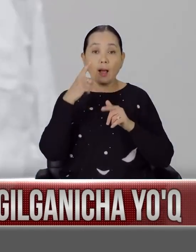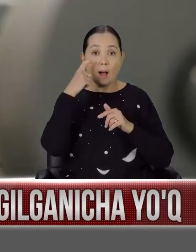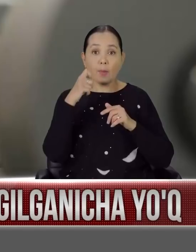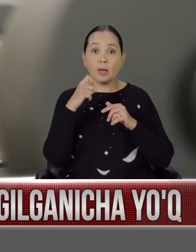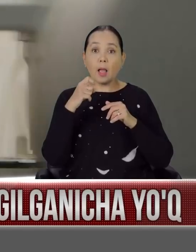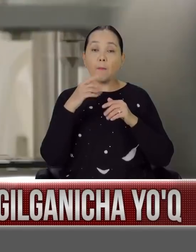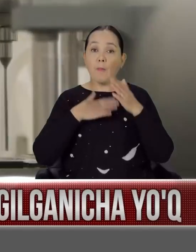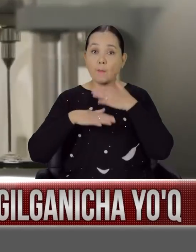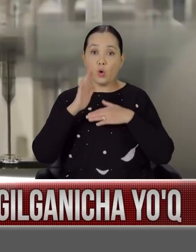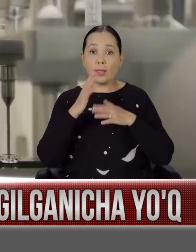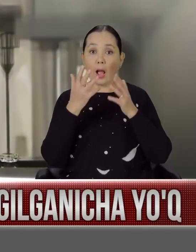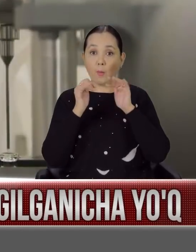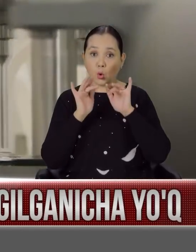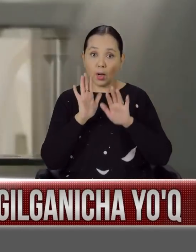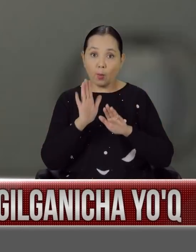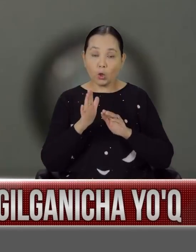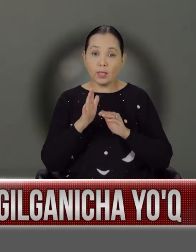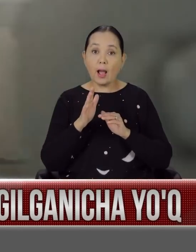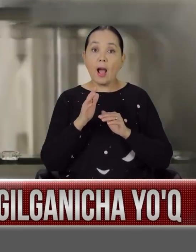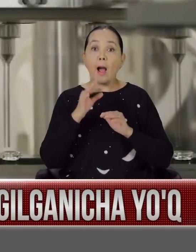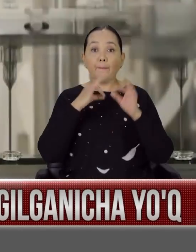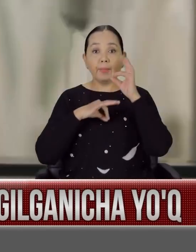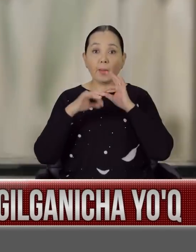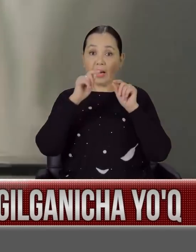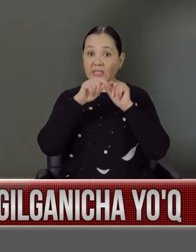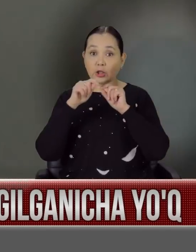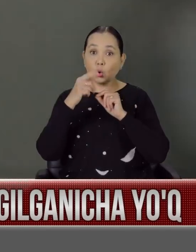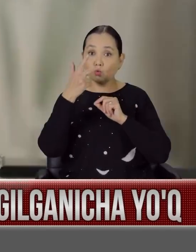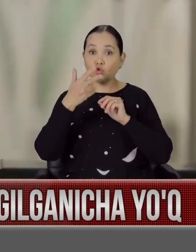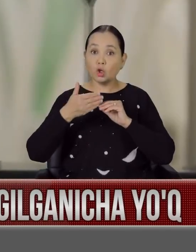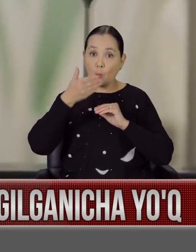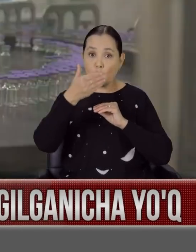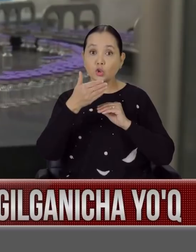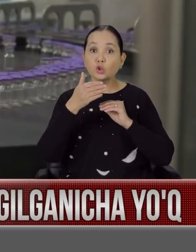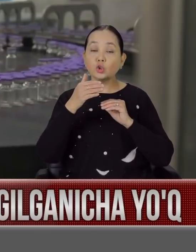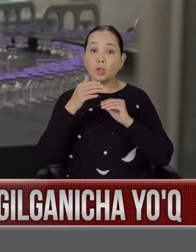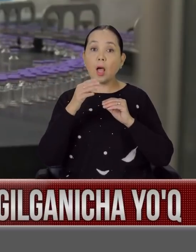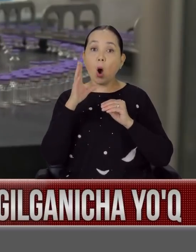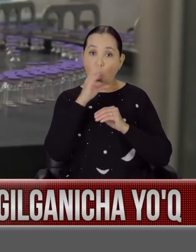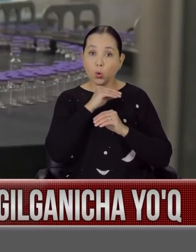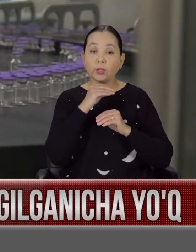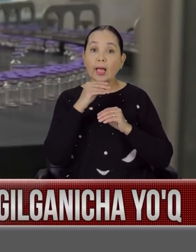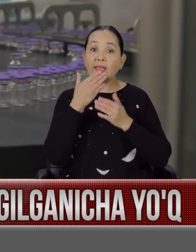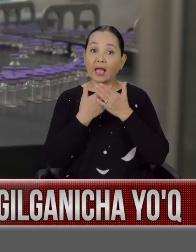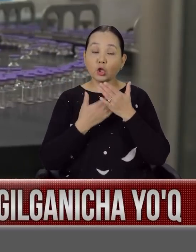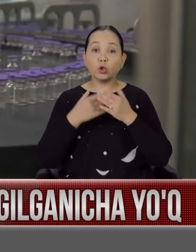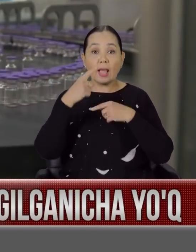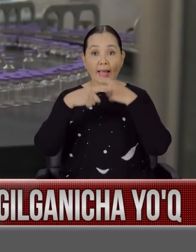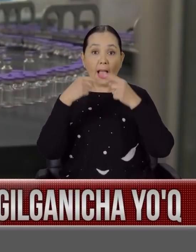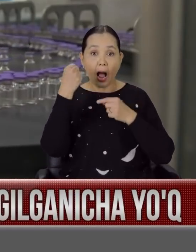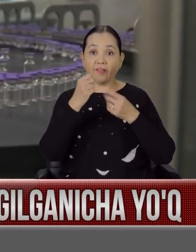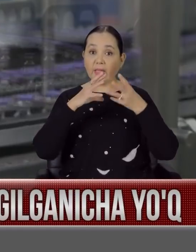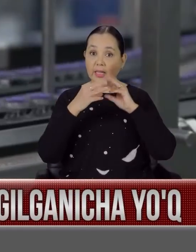xabarni mamnuniyat bilan qabul qilmoqdalar. Preparatlar sinovning 3-chi bosqichidan o'tdi. Tadqiqotchilarning ta'kidlashicha, keyingi